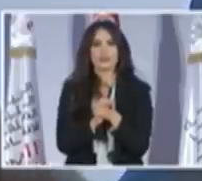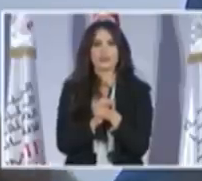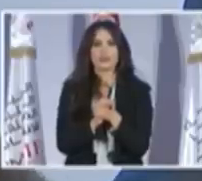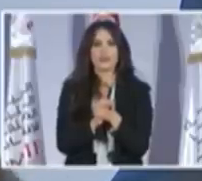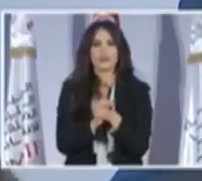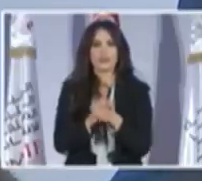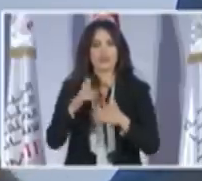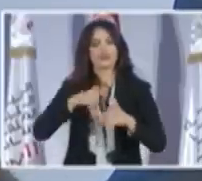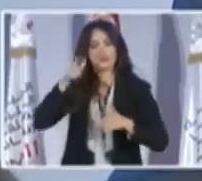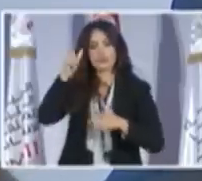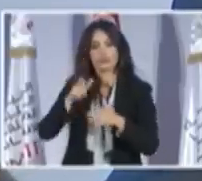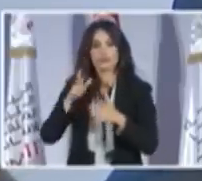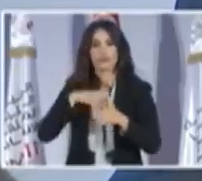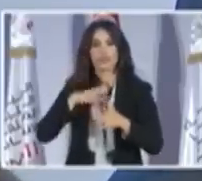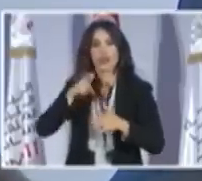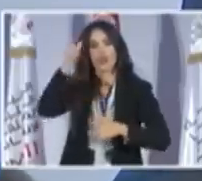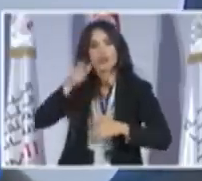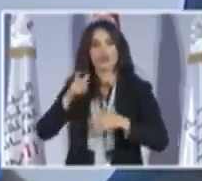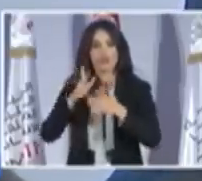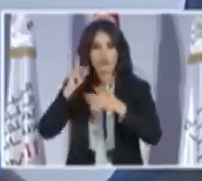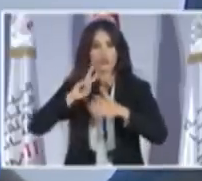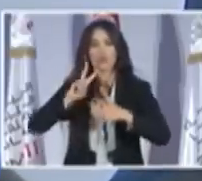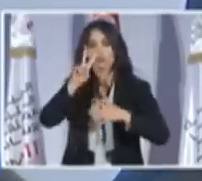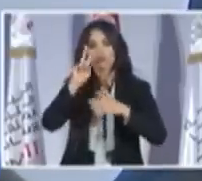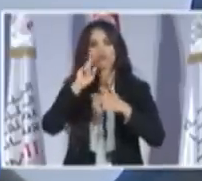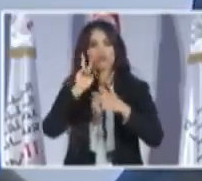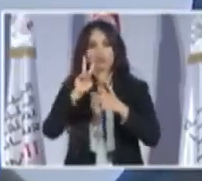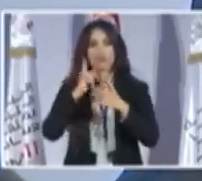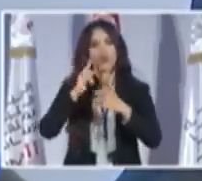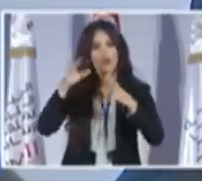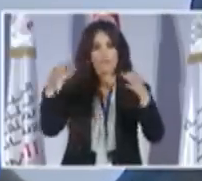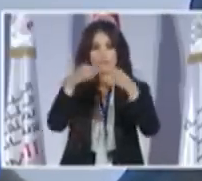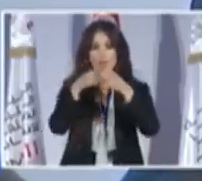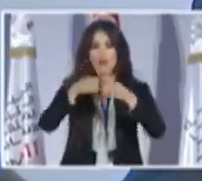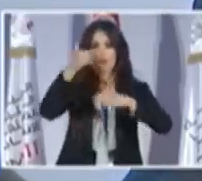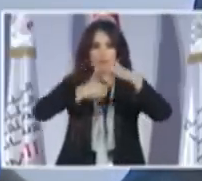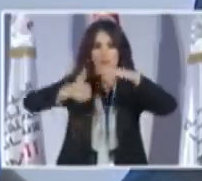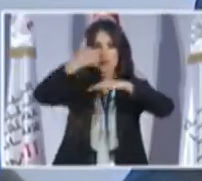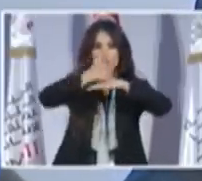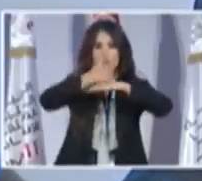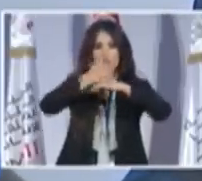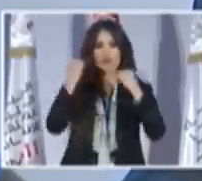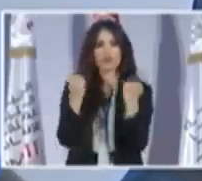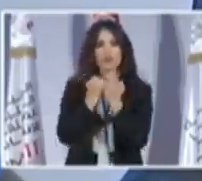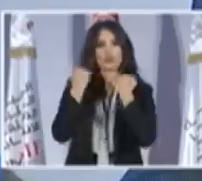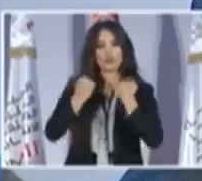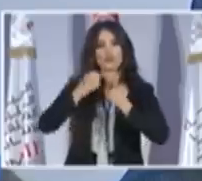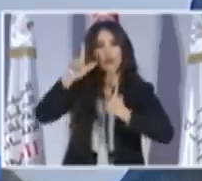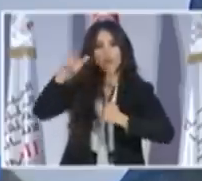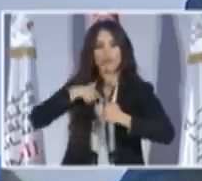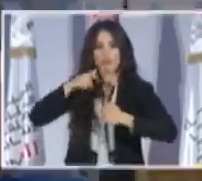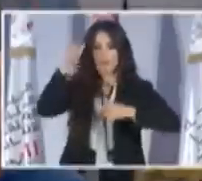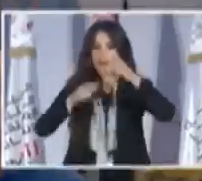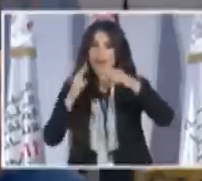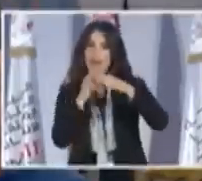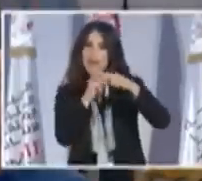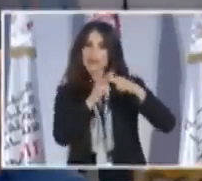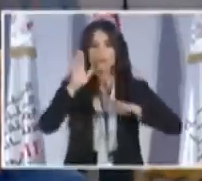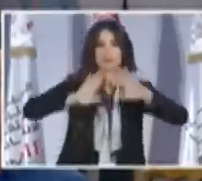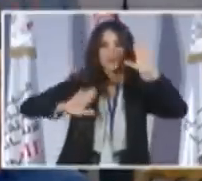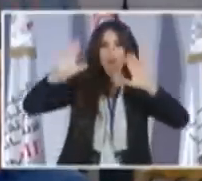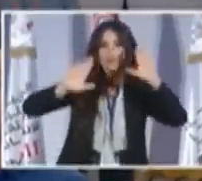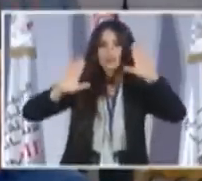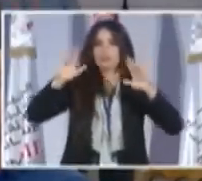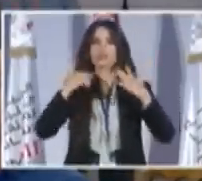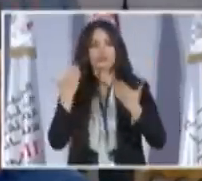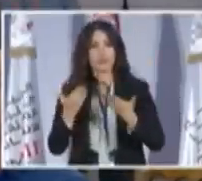دوليه مرحب بها لكن رؤساء الحملات هم اللي عندهم اسماء المترشحين ونحن انزلنا